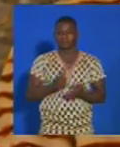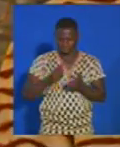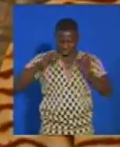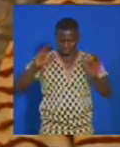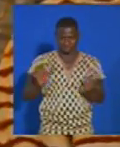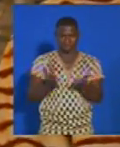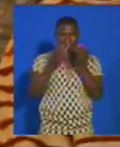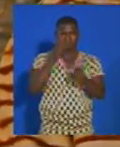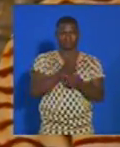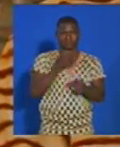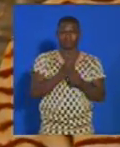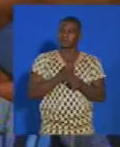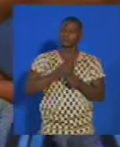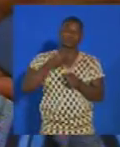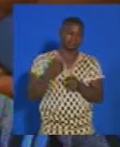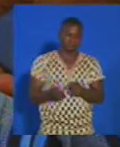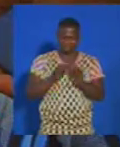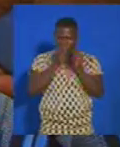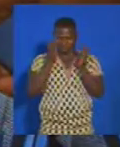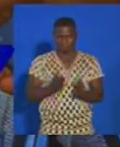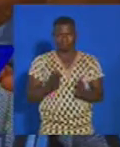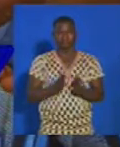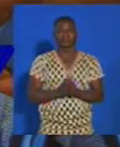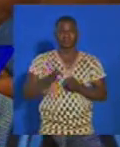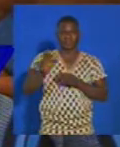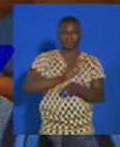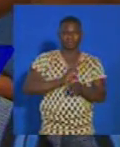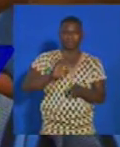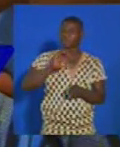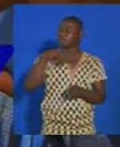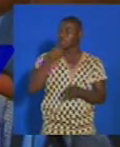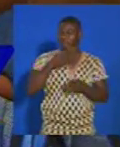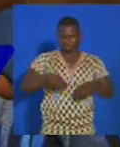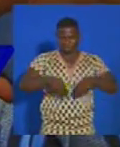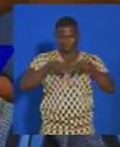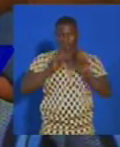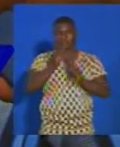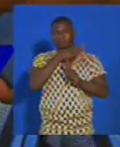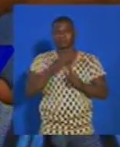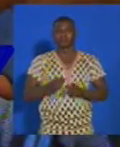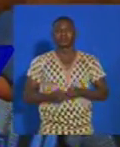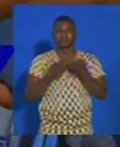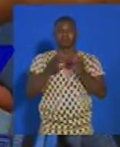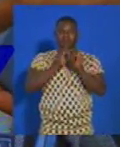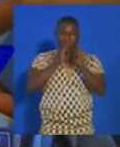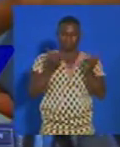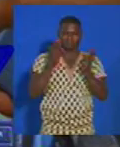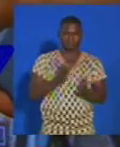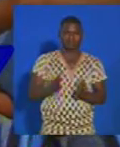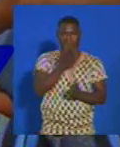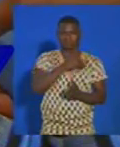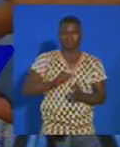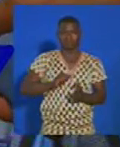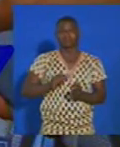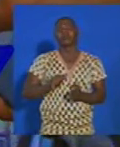le travail quotidien du journaliste. C'est une formation qui permet d'outiller les journalistes, nos